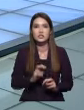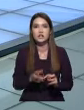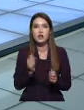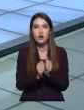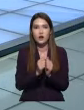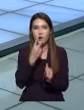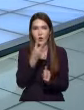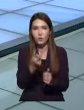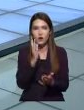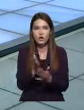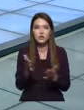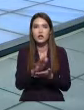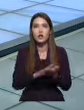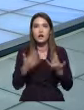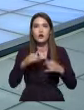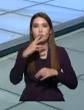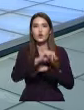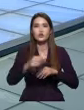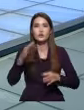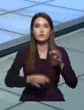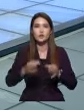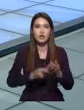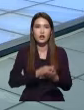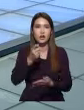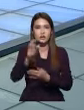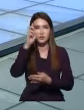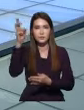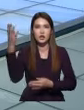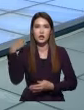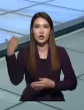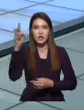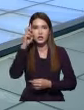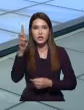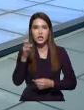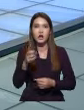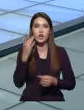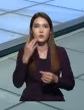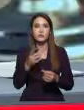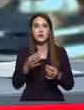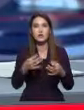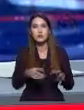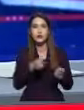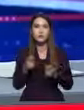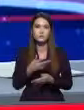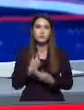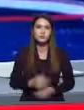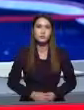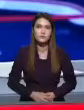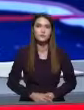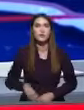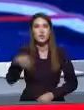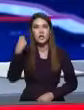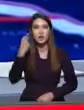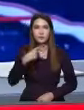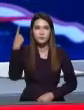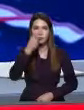көресің. Амалы таусылғандар шетелдік сотқа жүгіне бастаған мемлекет басшысы бұл елге абырой әкелмейді деді. Президент бір жыл